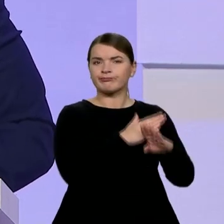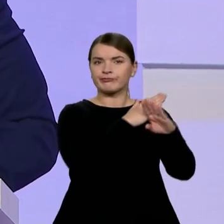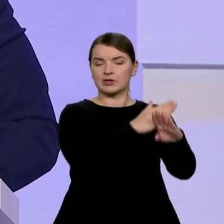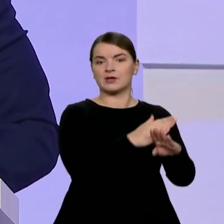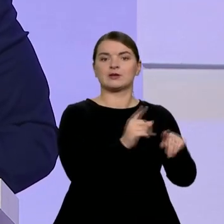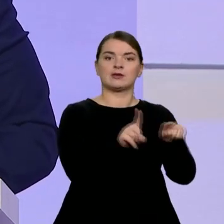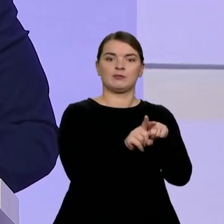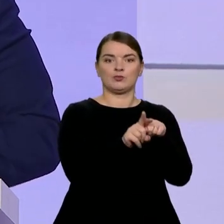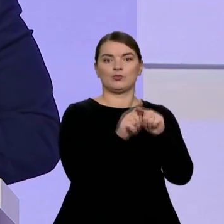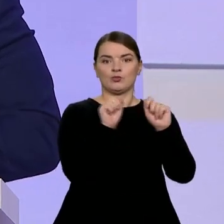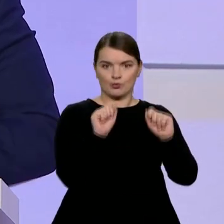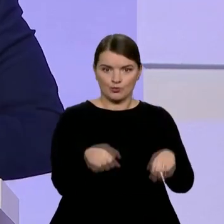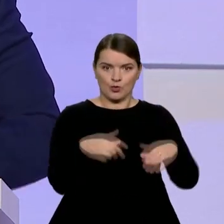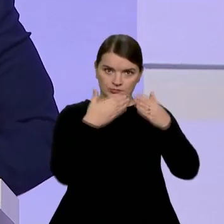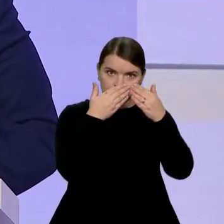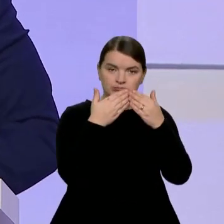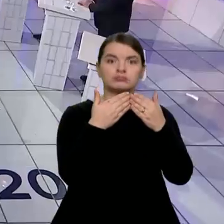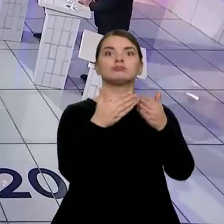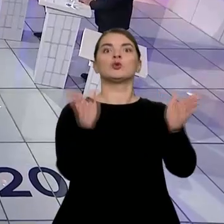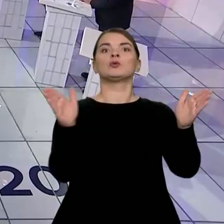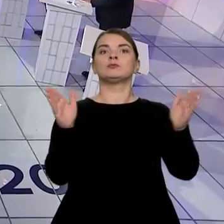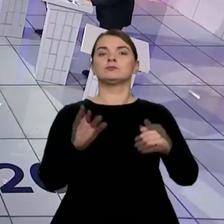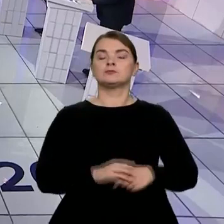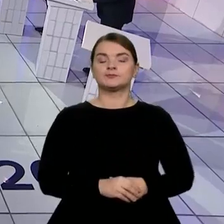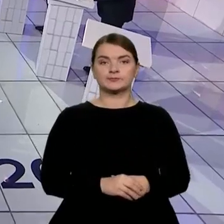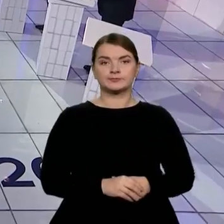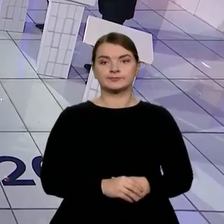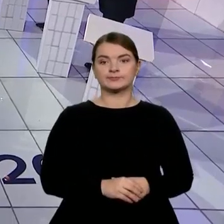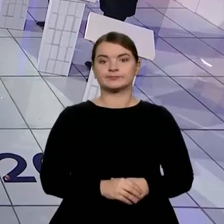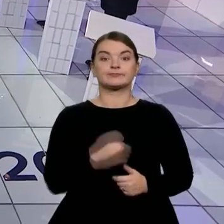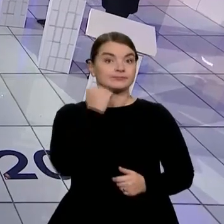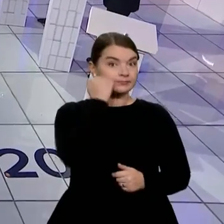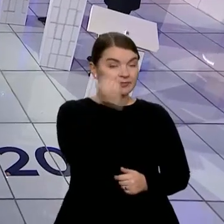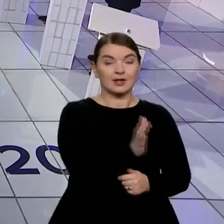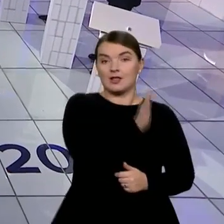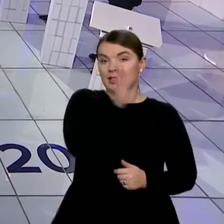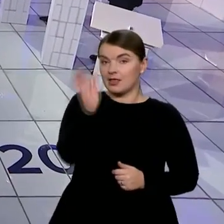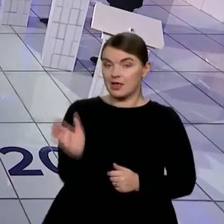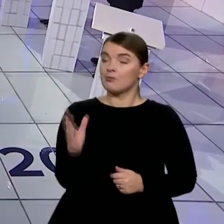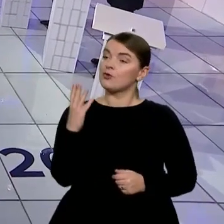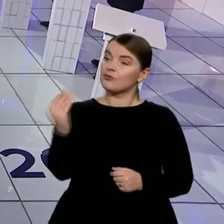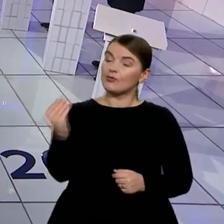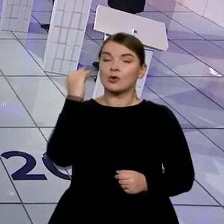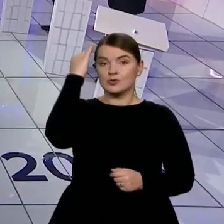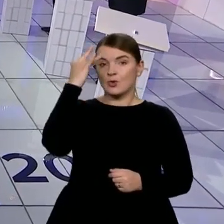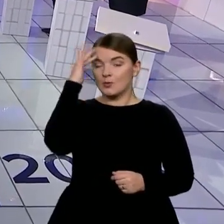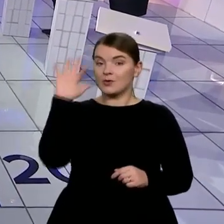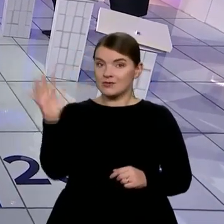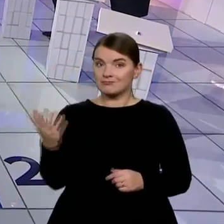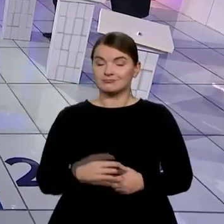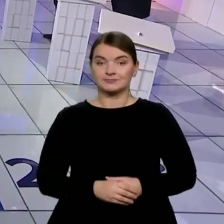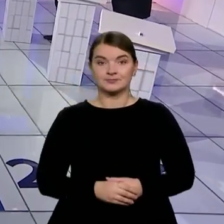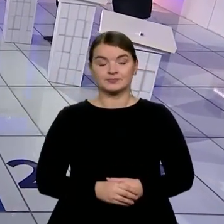vieną jo dalį pagyvintų vat, šitą mano idėją. Dėkui, pone Šedžiau, kaip jūs, jeigu atgaivintumėt bulvarą?